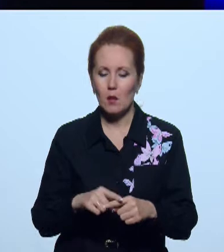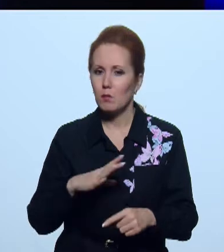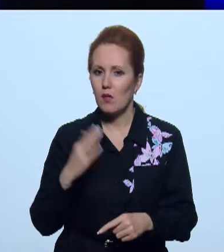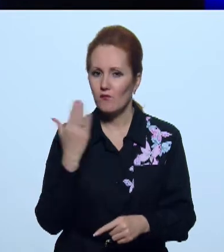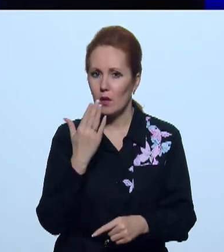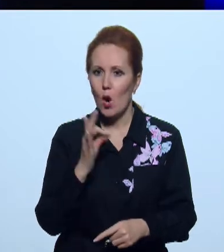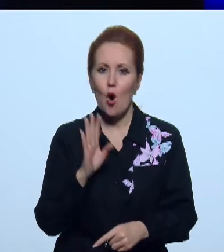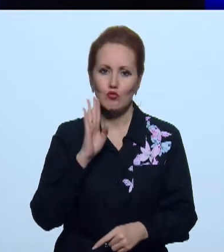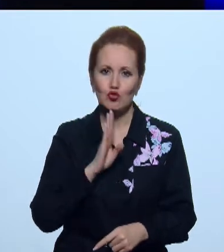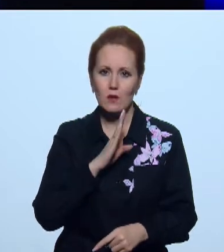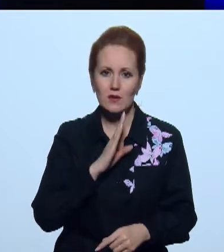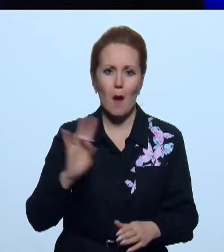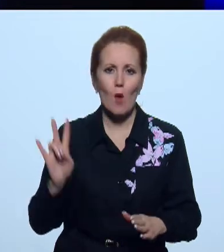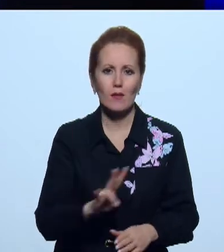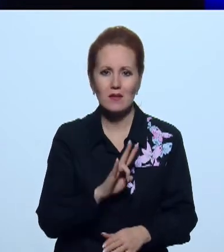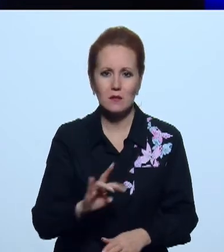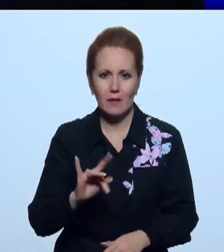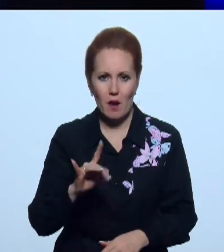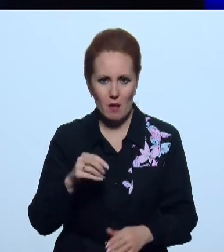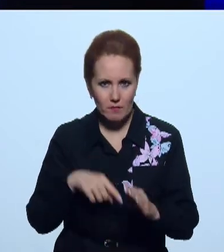о женском монастыре в Перевозном.